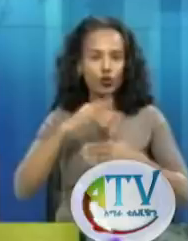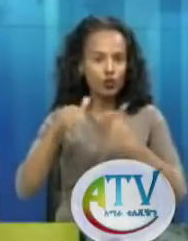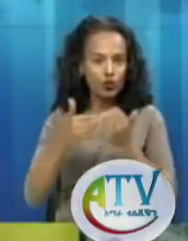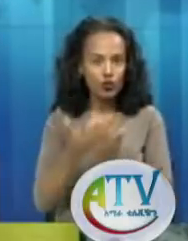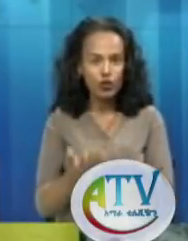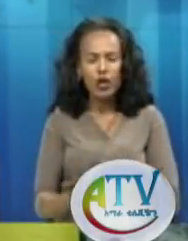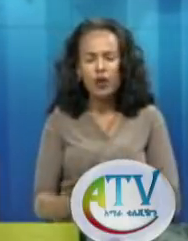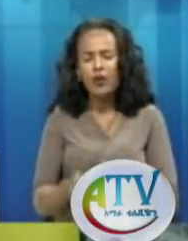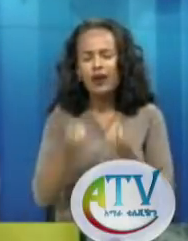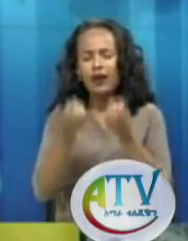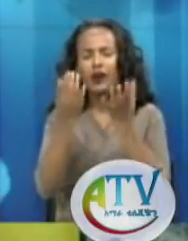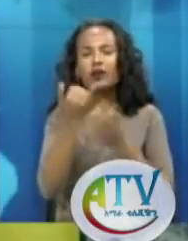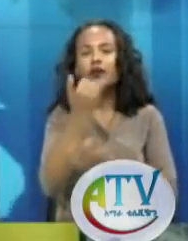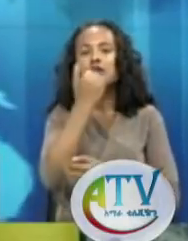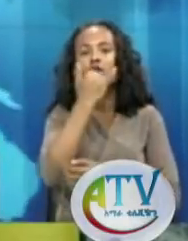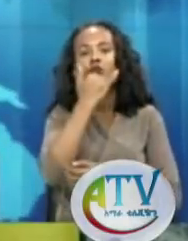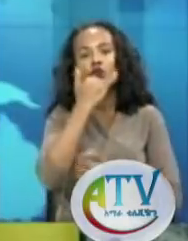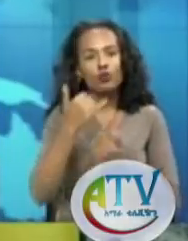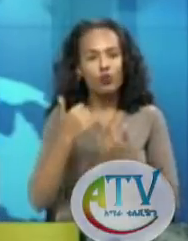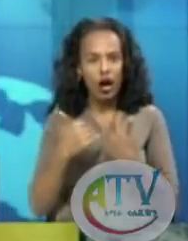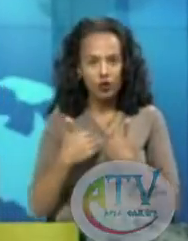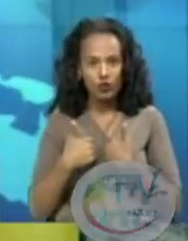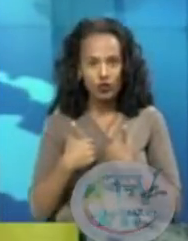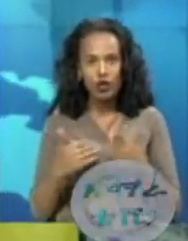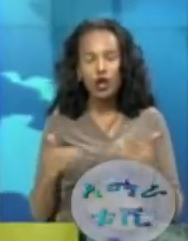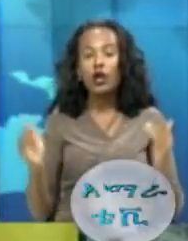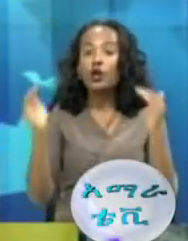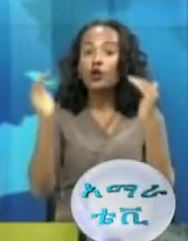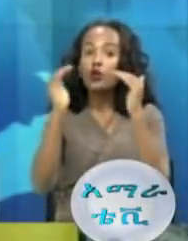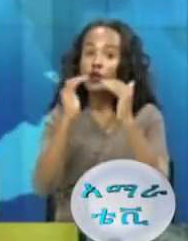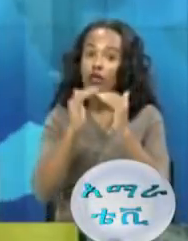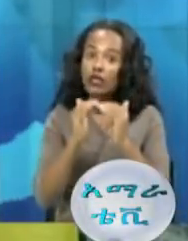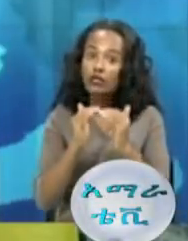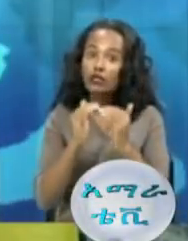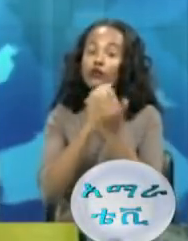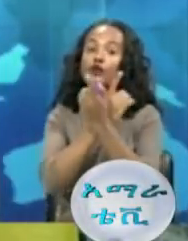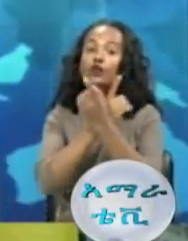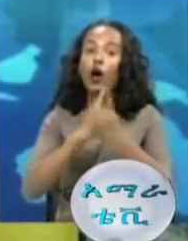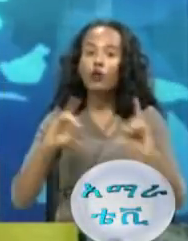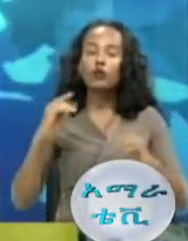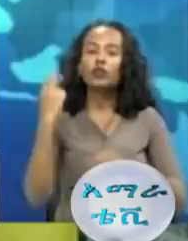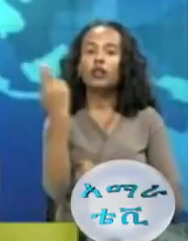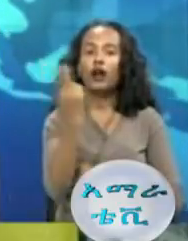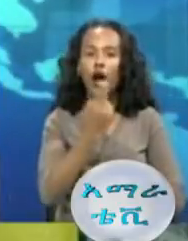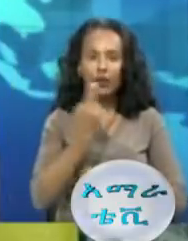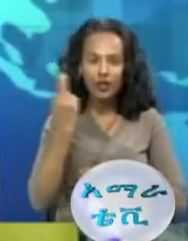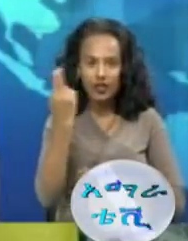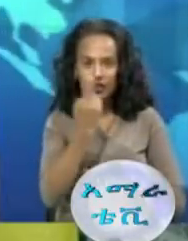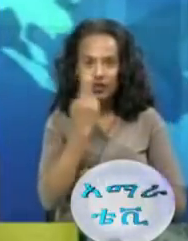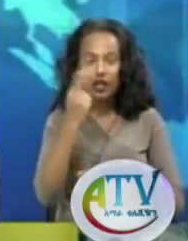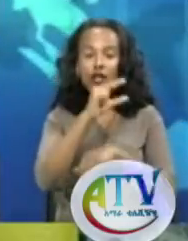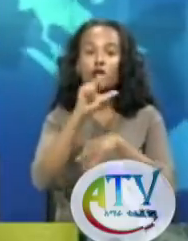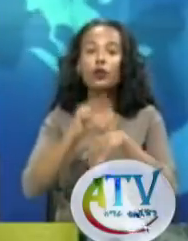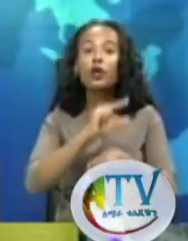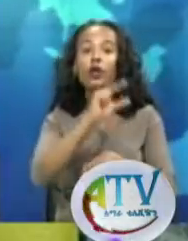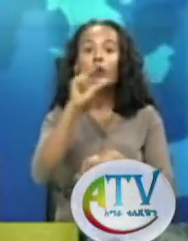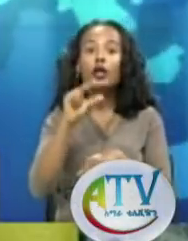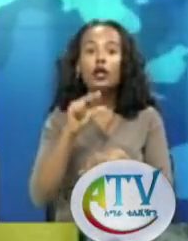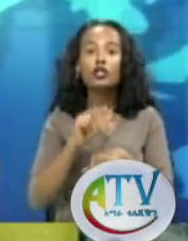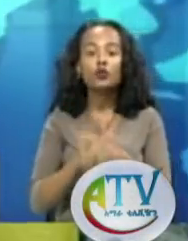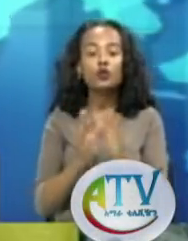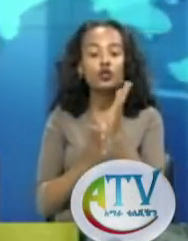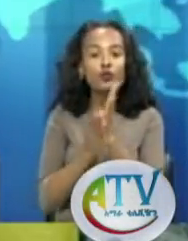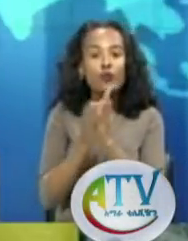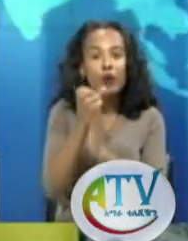በርካታ ስህተቶችም አሉት። እኩልነትን፣ ፍትሐዊ ተጠቃሚነትን፣ የብሔር ብሔረሰቦች